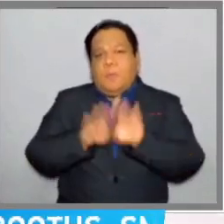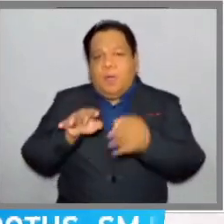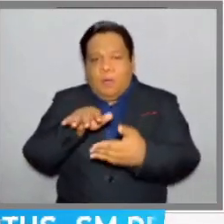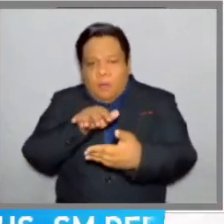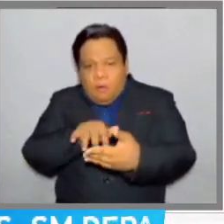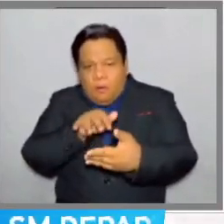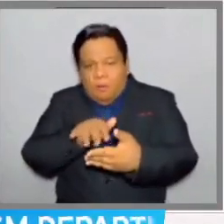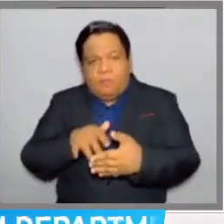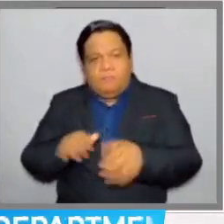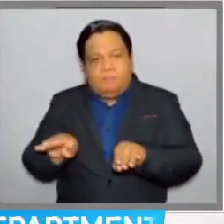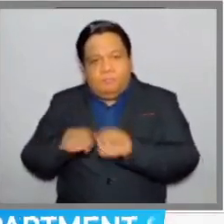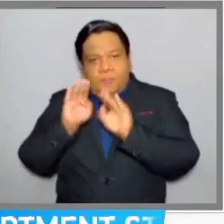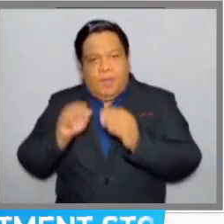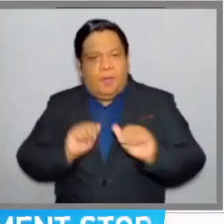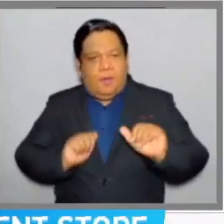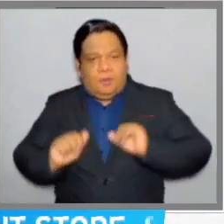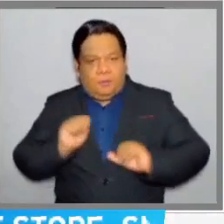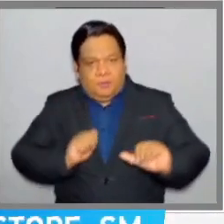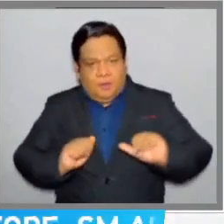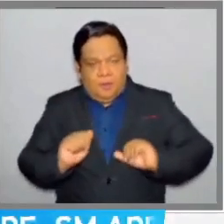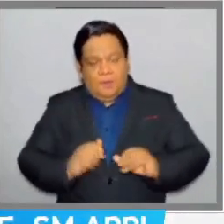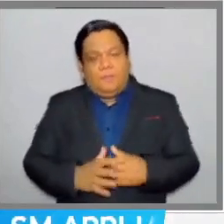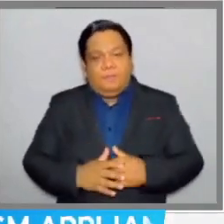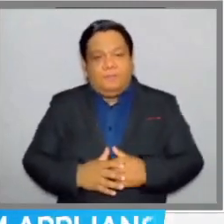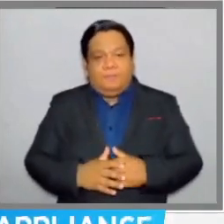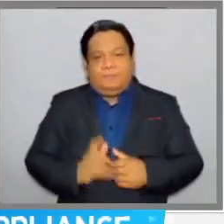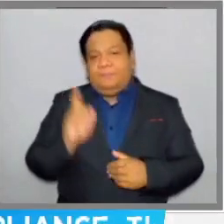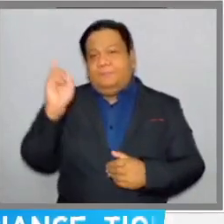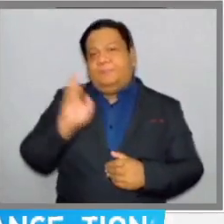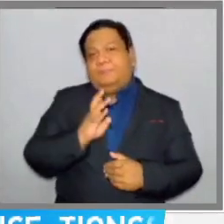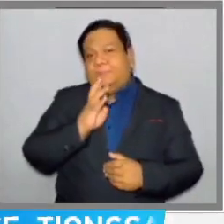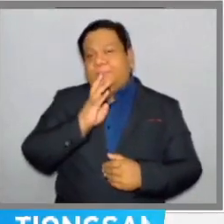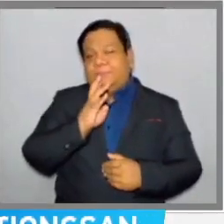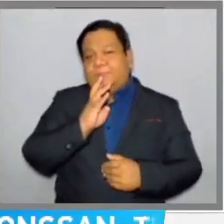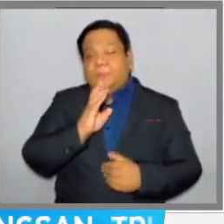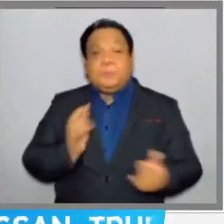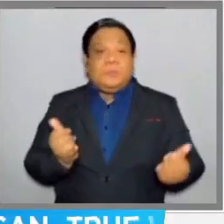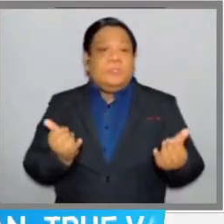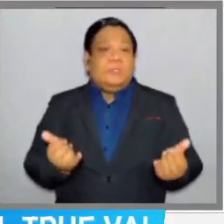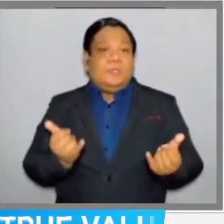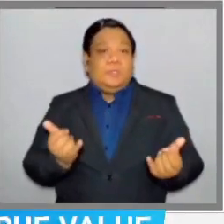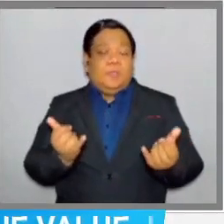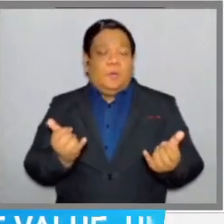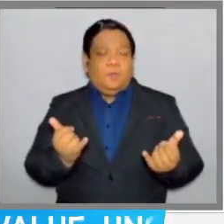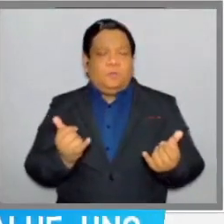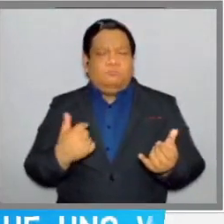ngayon po, parang I try my best na